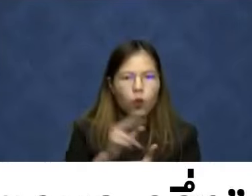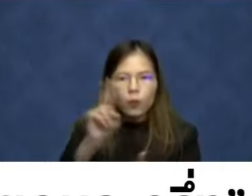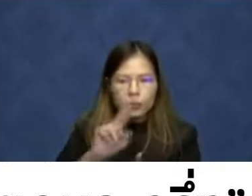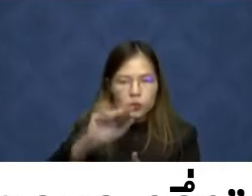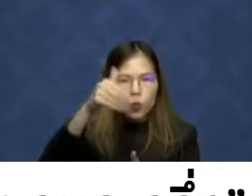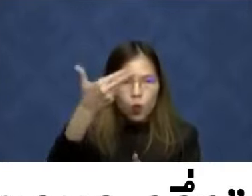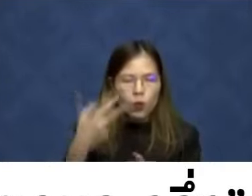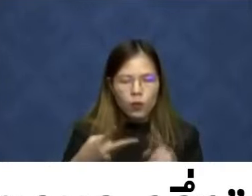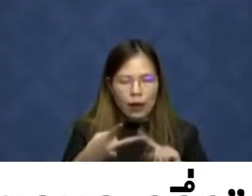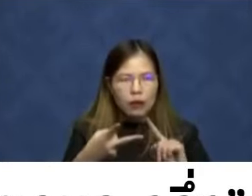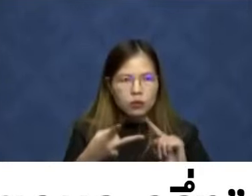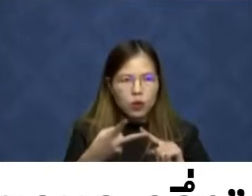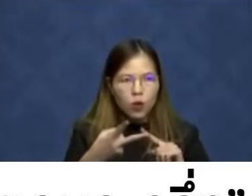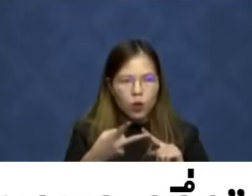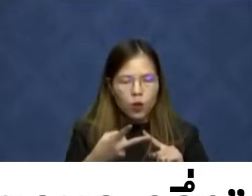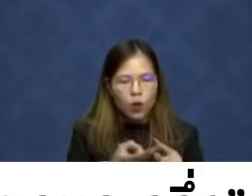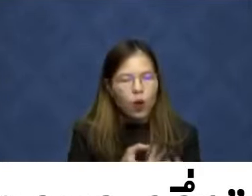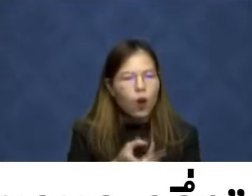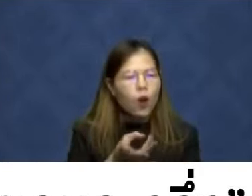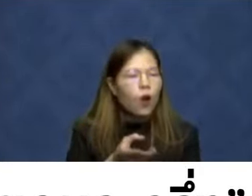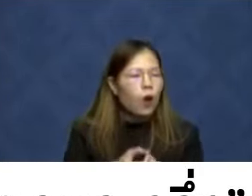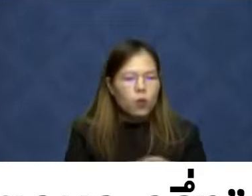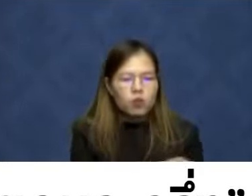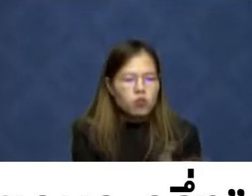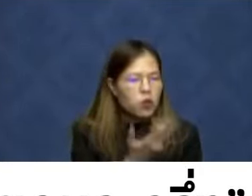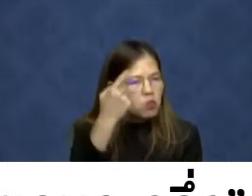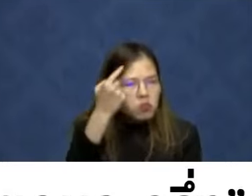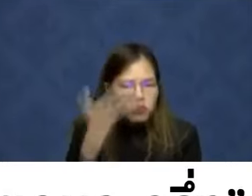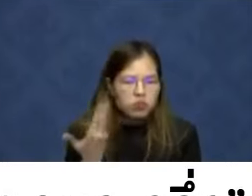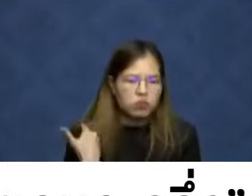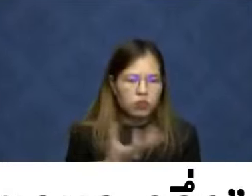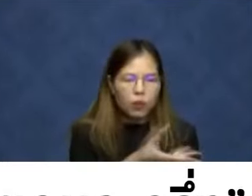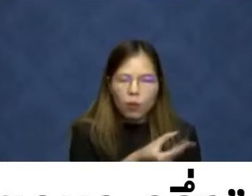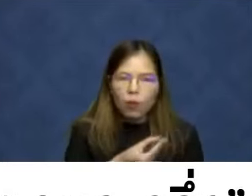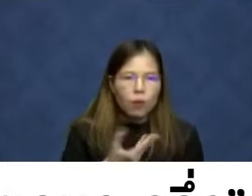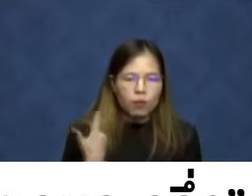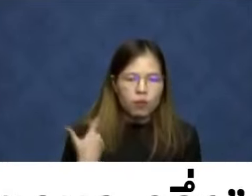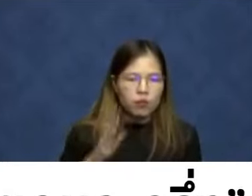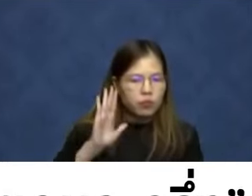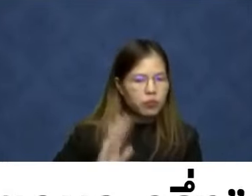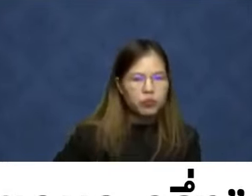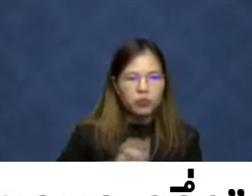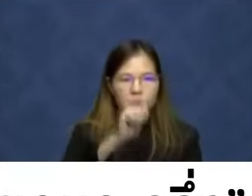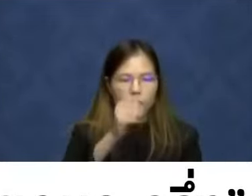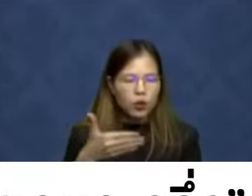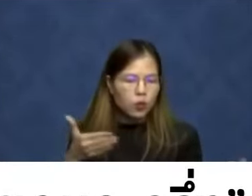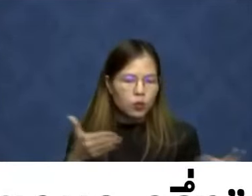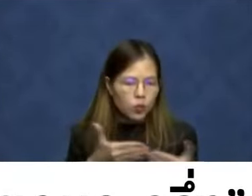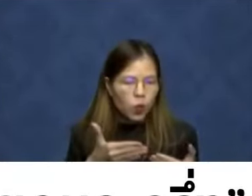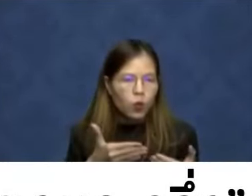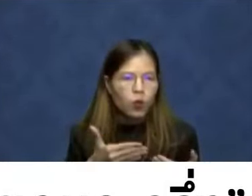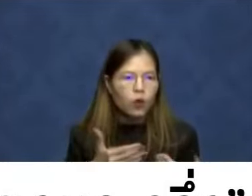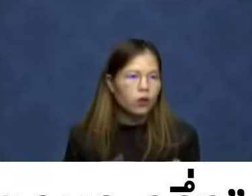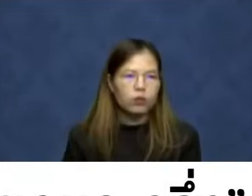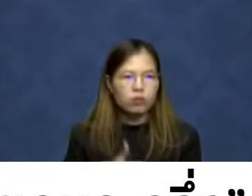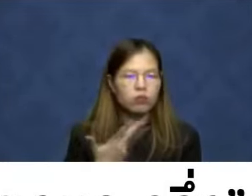องปุ๋ยที่ได้นั้นไม่แน่ใจว่าจะเป็นปุ๋ยที่มีคุณภาพหรือถูกต้องตรงตามพี่น้องต้องการหรือไม่น